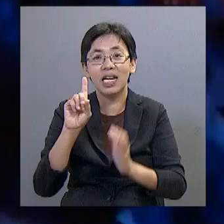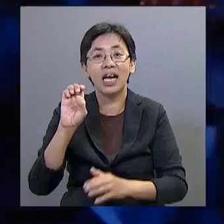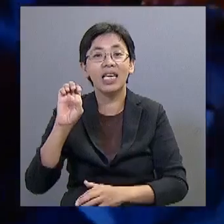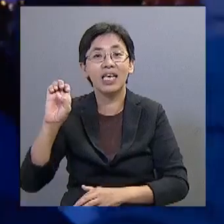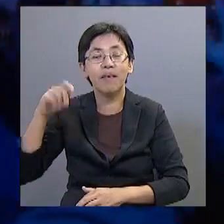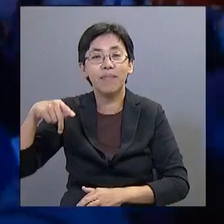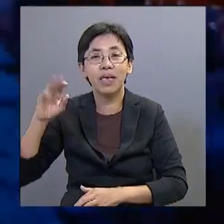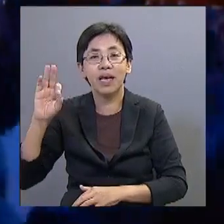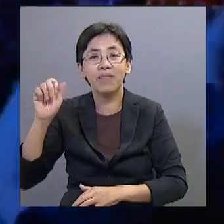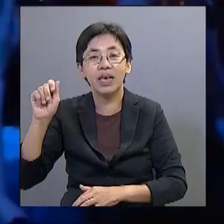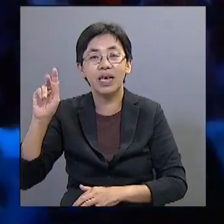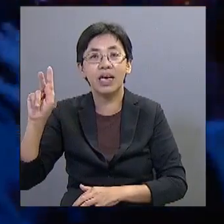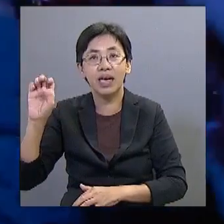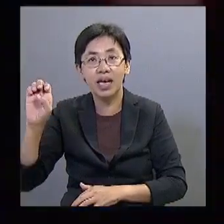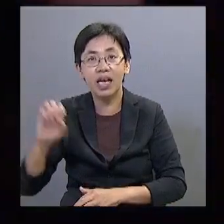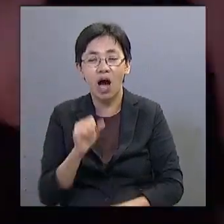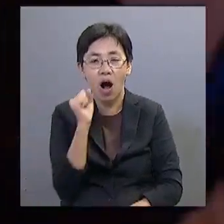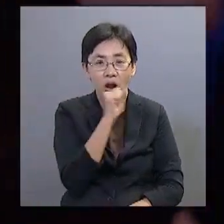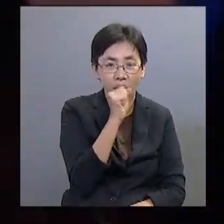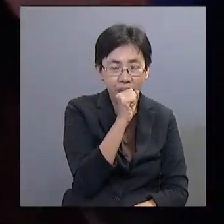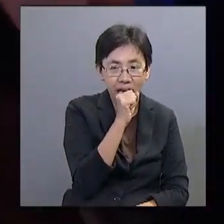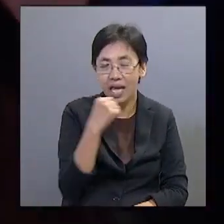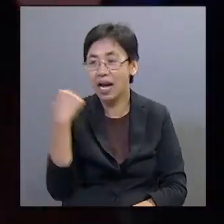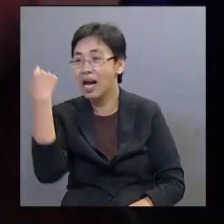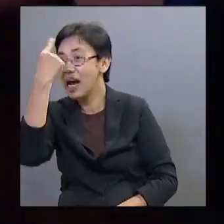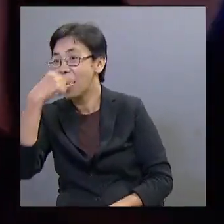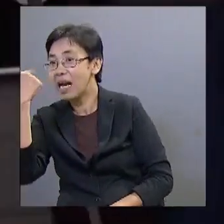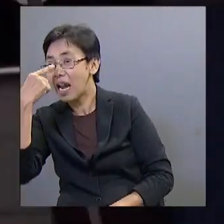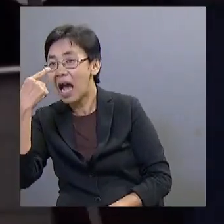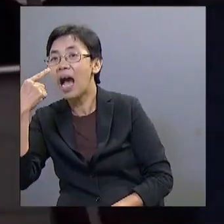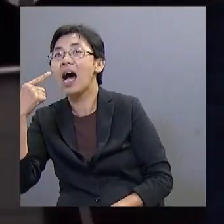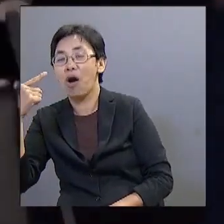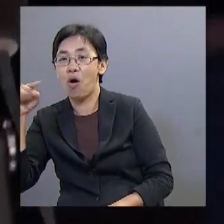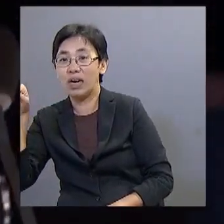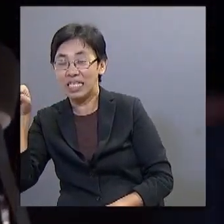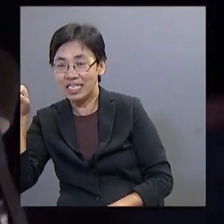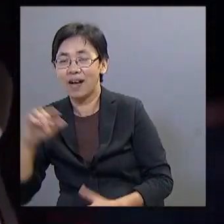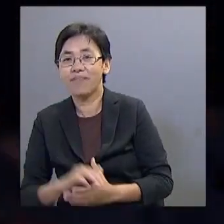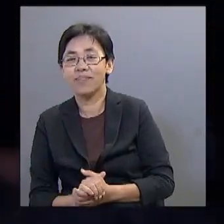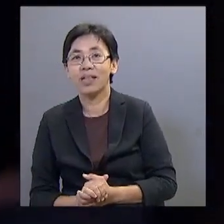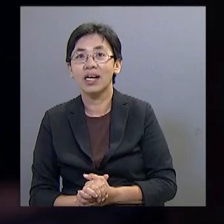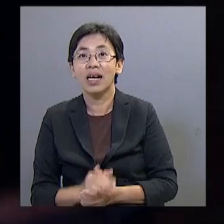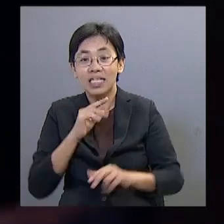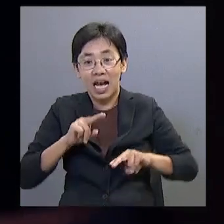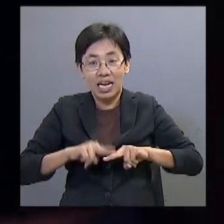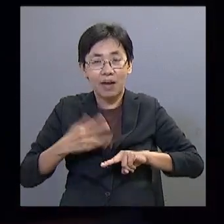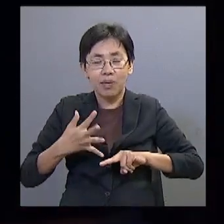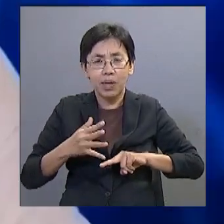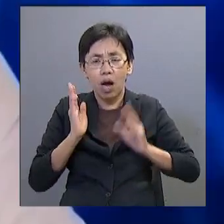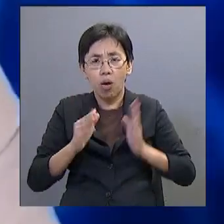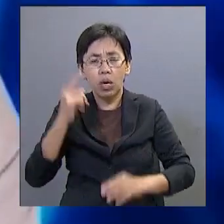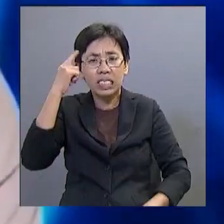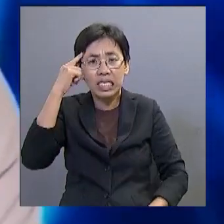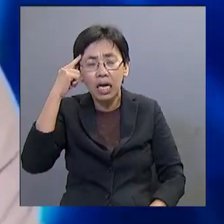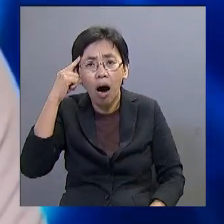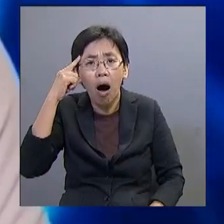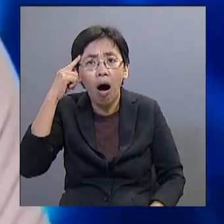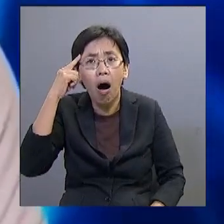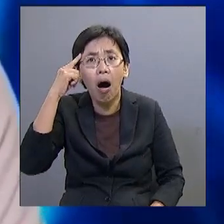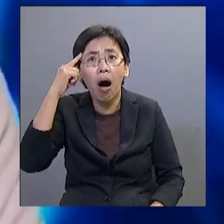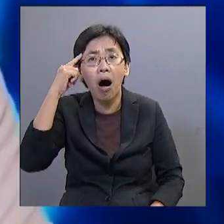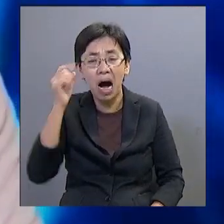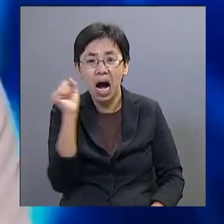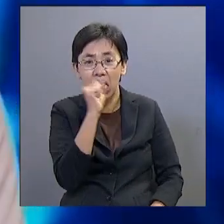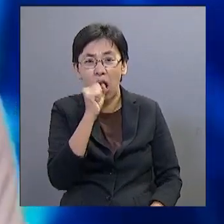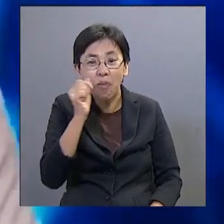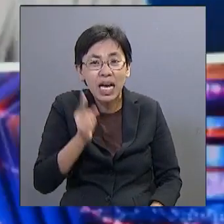ประสารเสียงร้องของผู้เข้าแ่งขนกับใบหนาของ Cowellซึ่ถ้าหากตัวจรไม่ได้นงอยู่ตรนั้นคนอาจะคดวาเป็ Cowell กำลัง